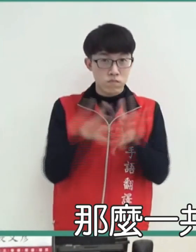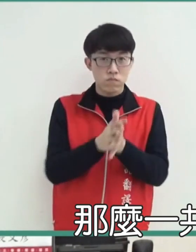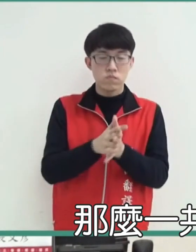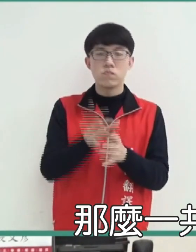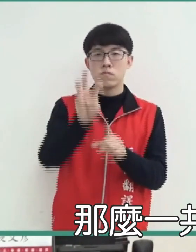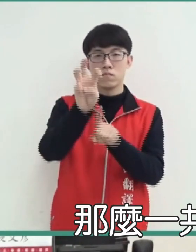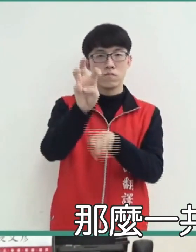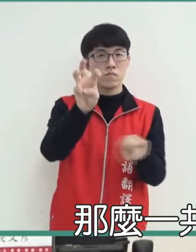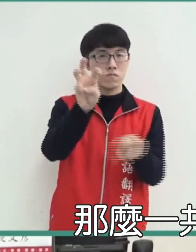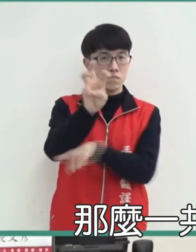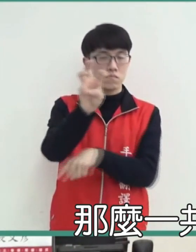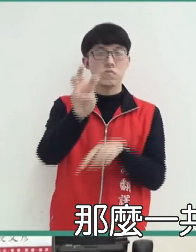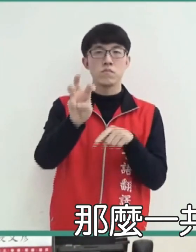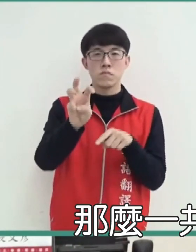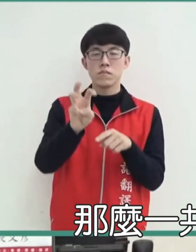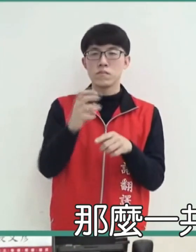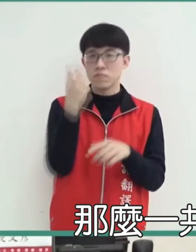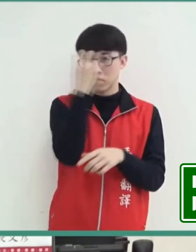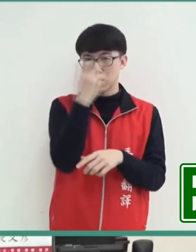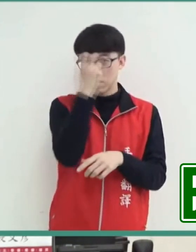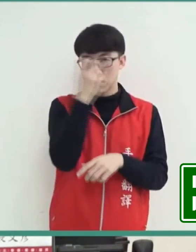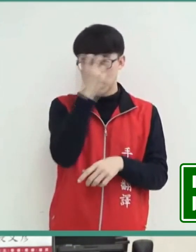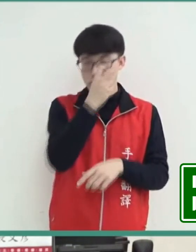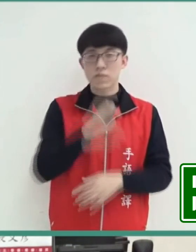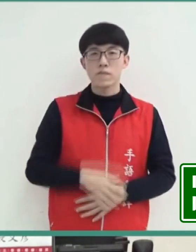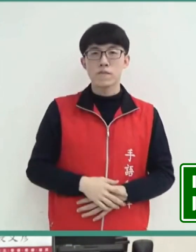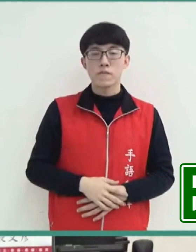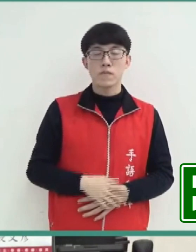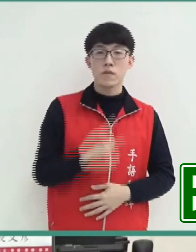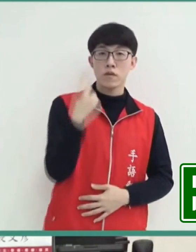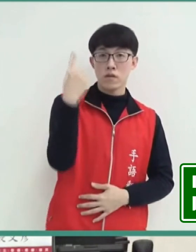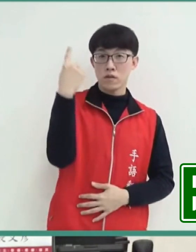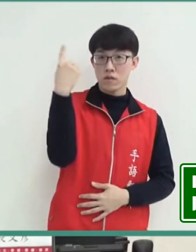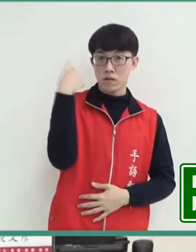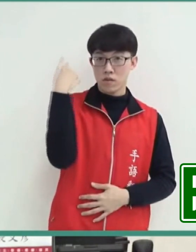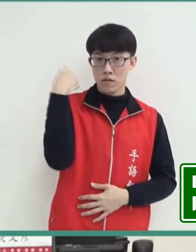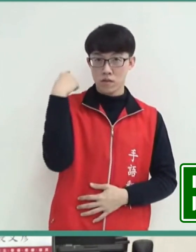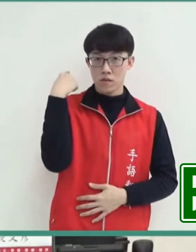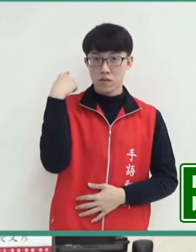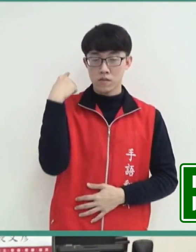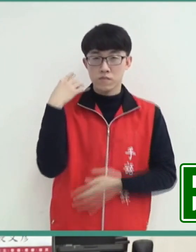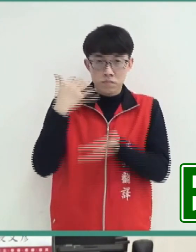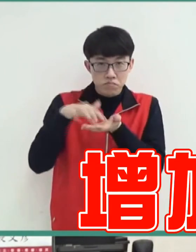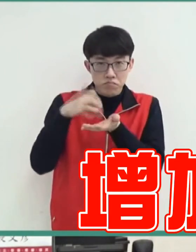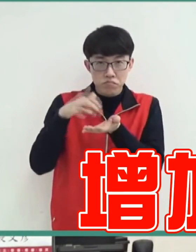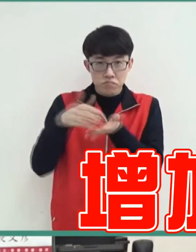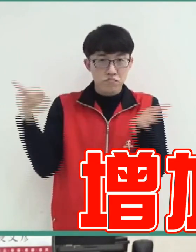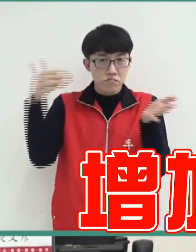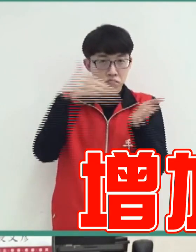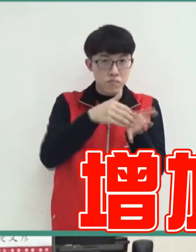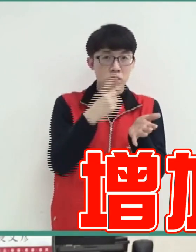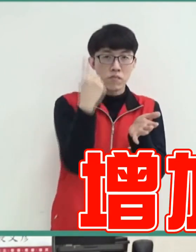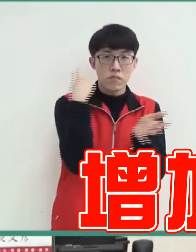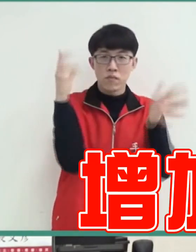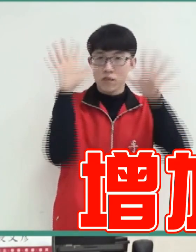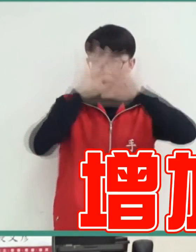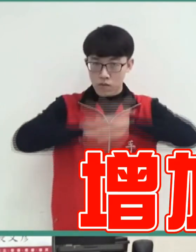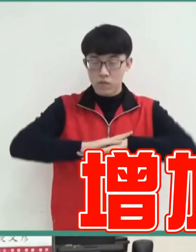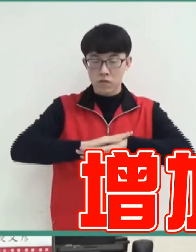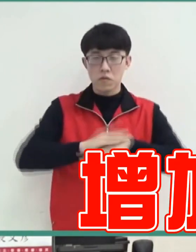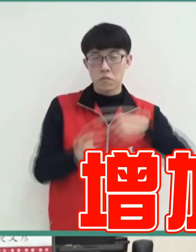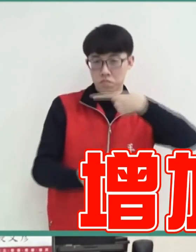30位，那么安排了裁检，那昨天到晚间，那么增加